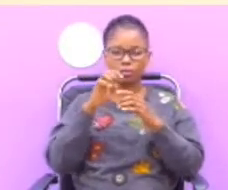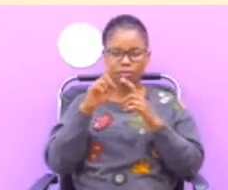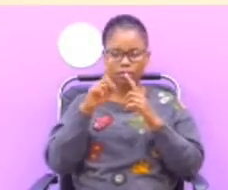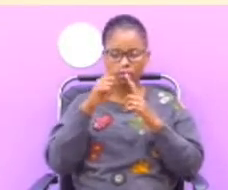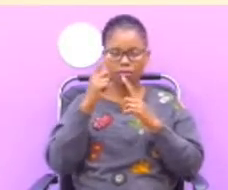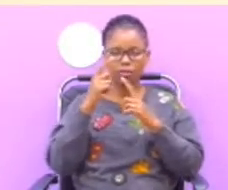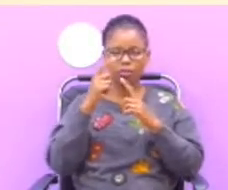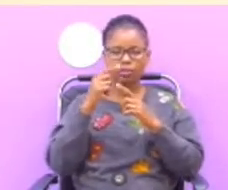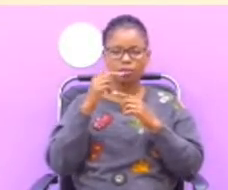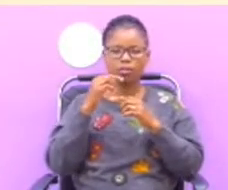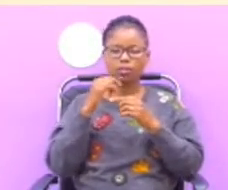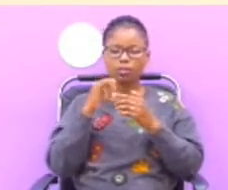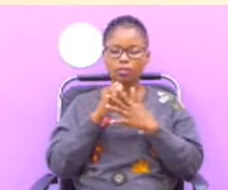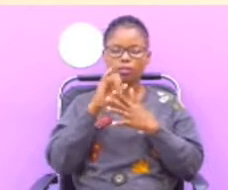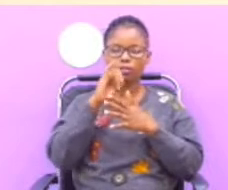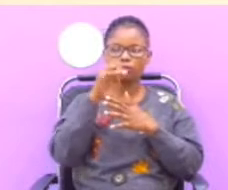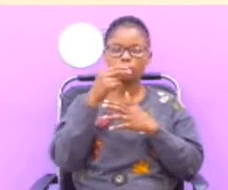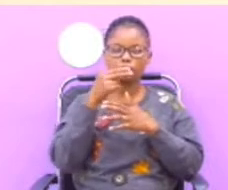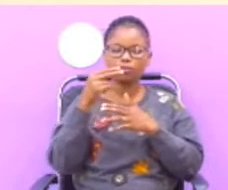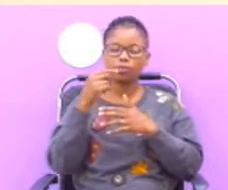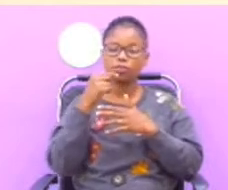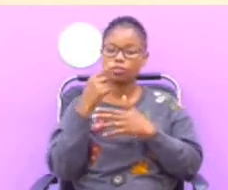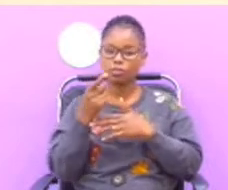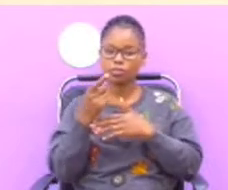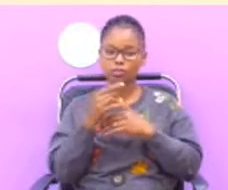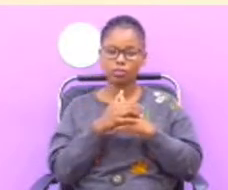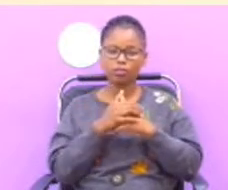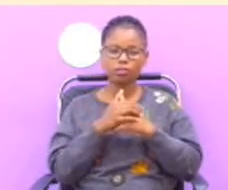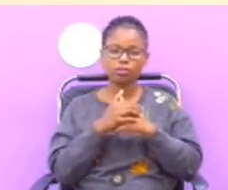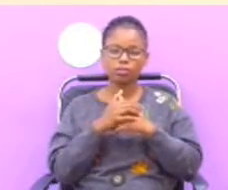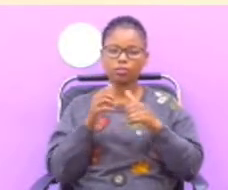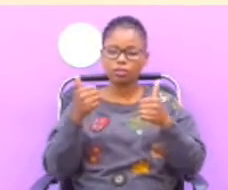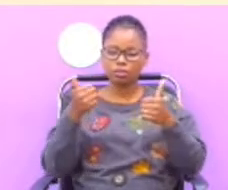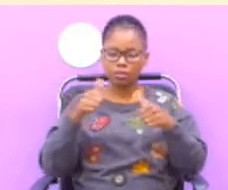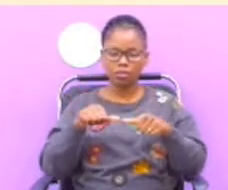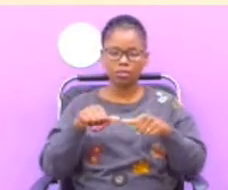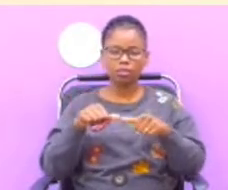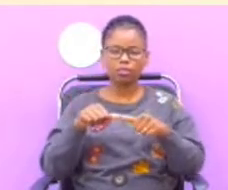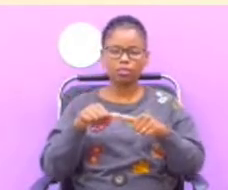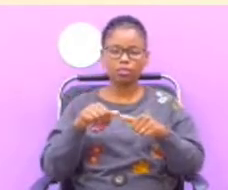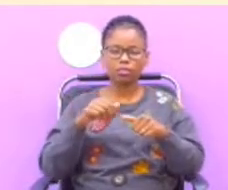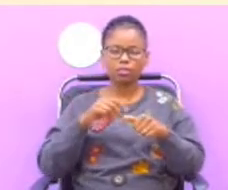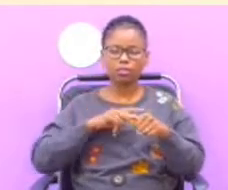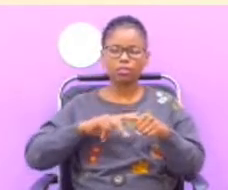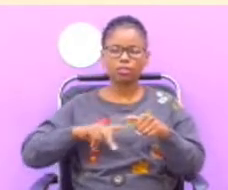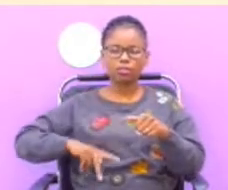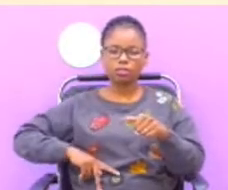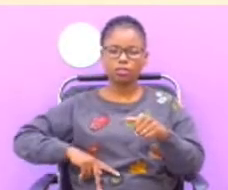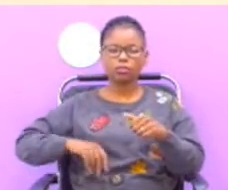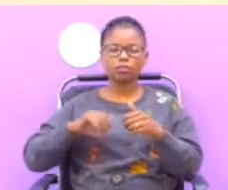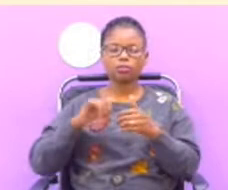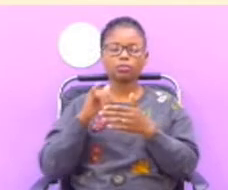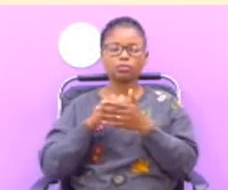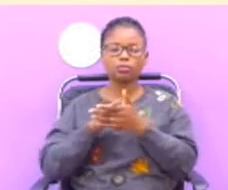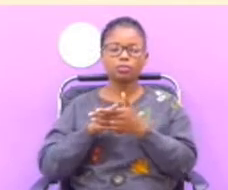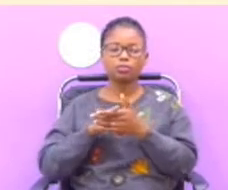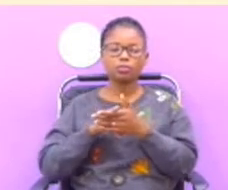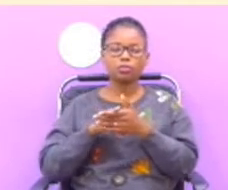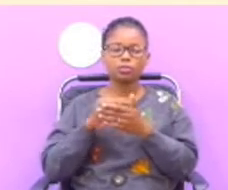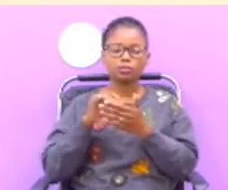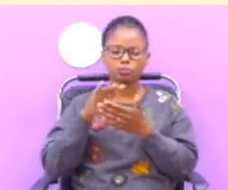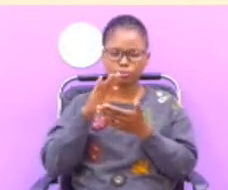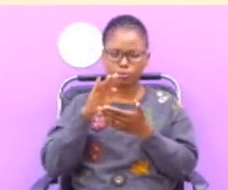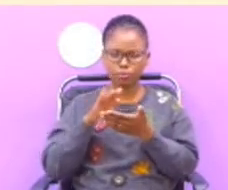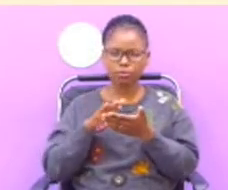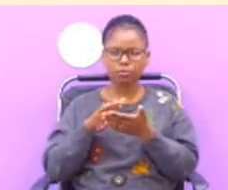Jehova ekuga. Uthamaki wothe wihagia. Kigo kia gai kiroiga Jehova ni yaka unina.